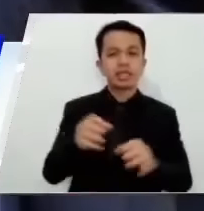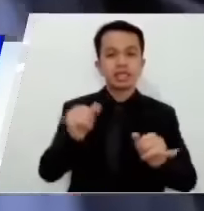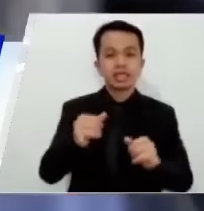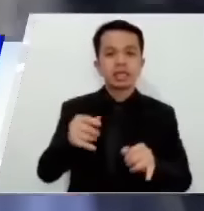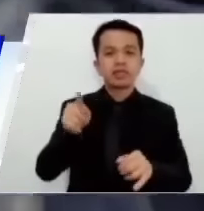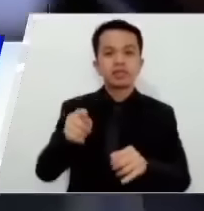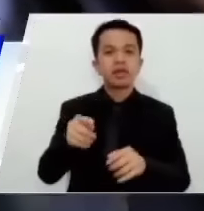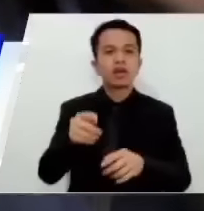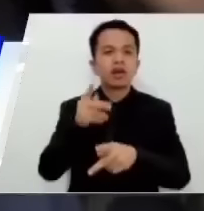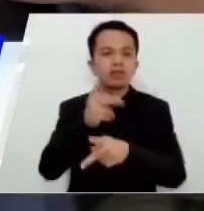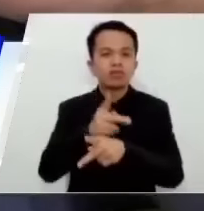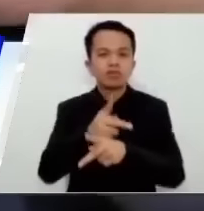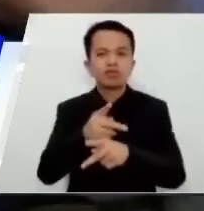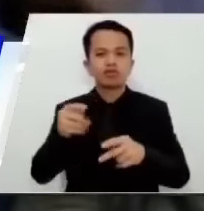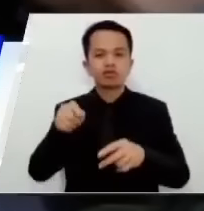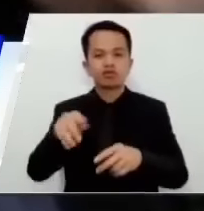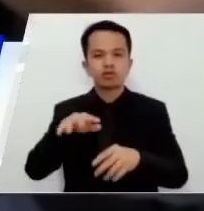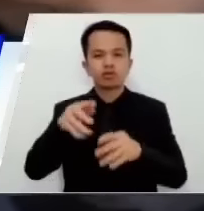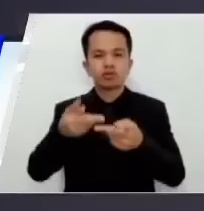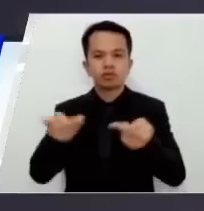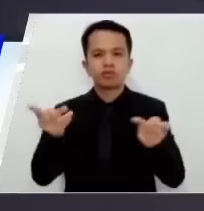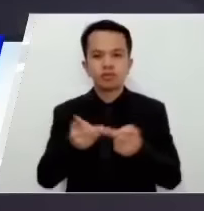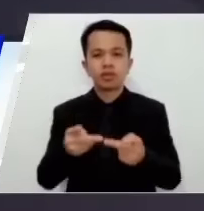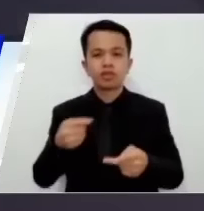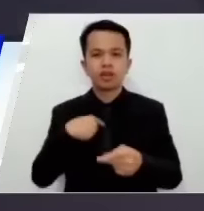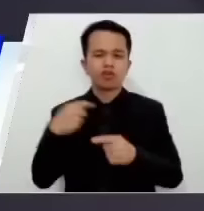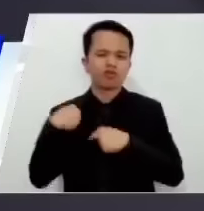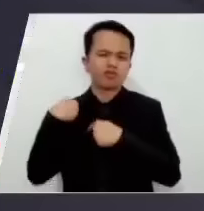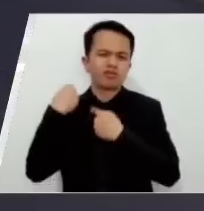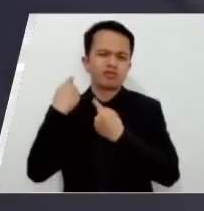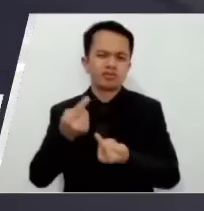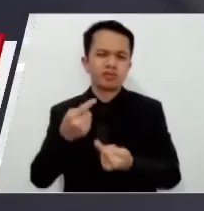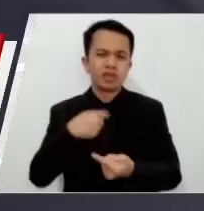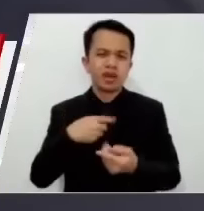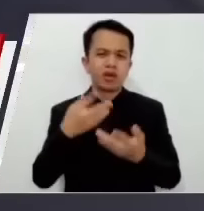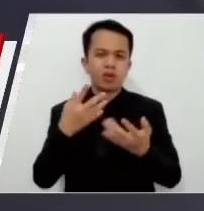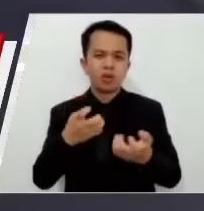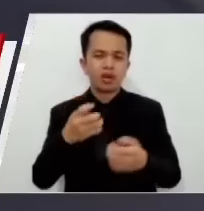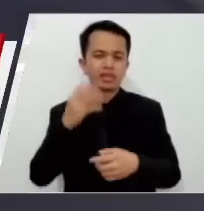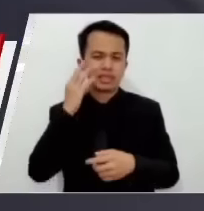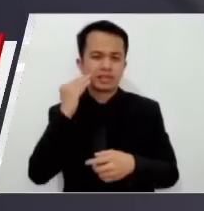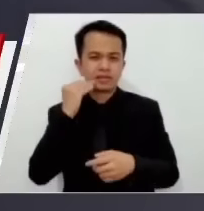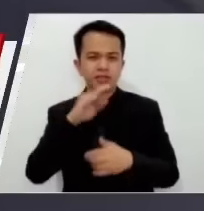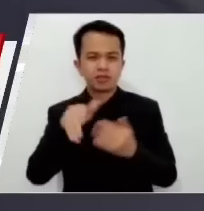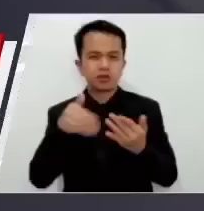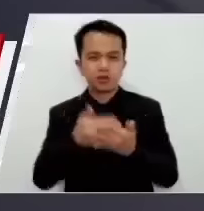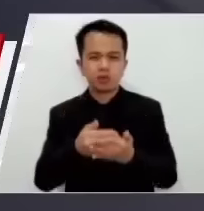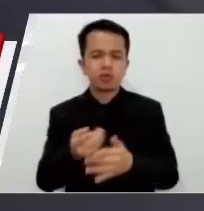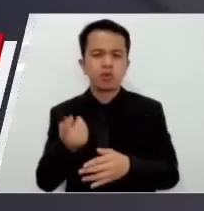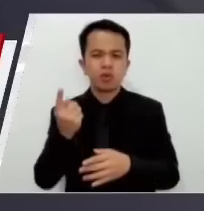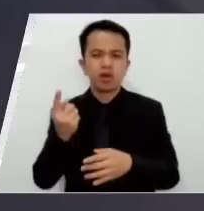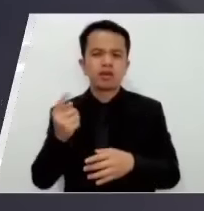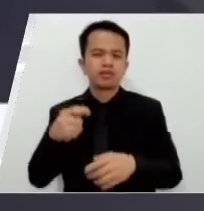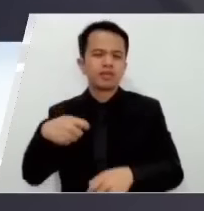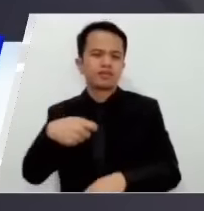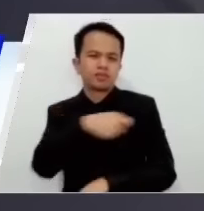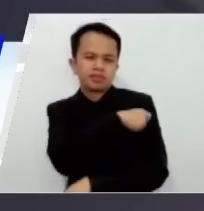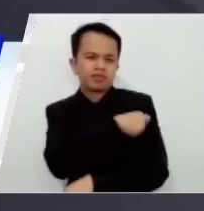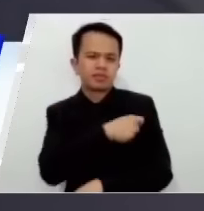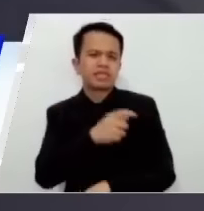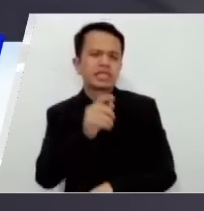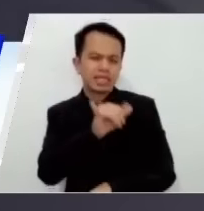subdivision sa tinagal ko rito ayok ko po kasi madanas lahat pa nila iniisa-isa okay na yung sa akin pero